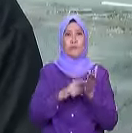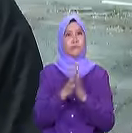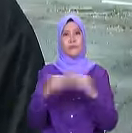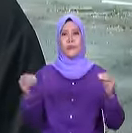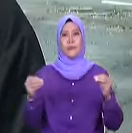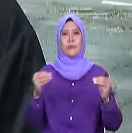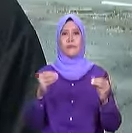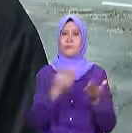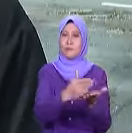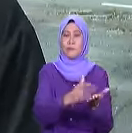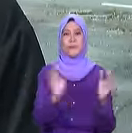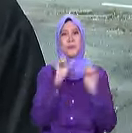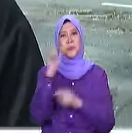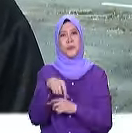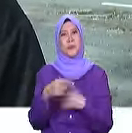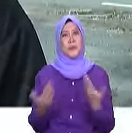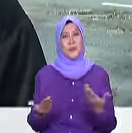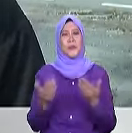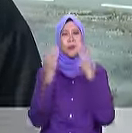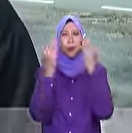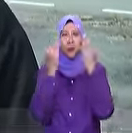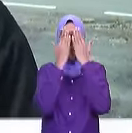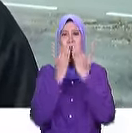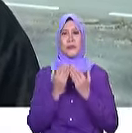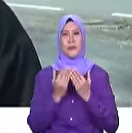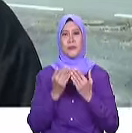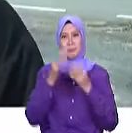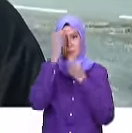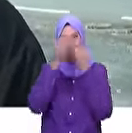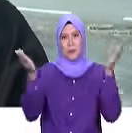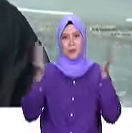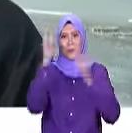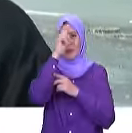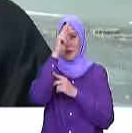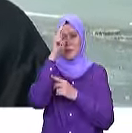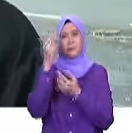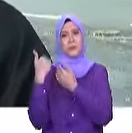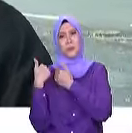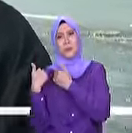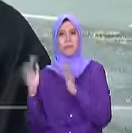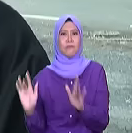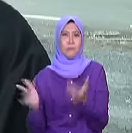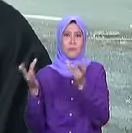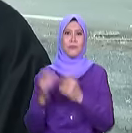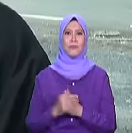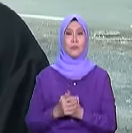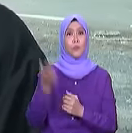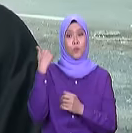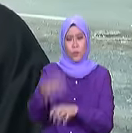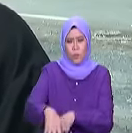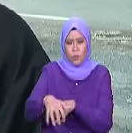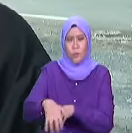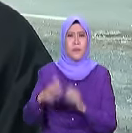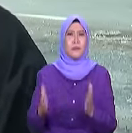Sangat bersyukurlah dengan pengumuman kerajaan ini kerana dapat mengurangkan beban kita. Sebab selama ini kata peneroka asyik